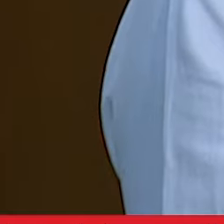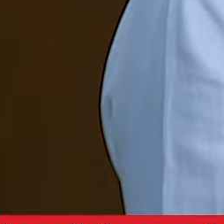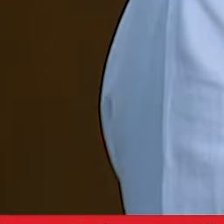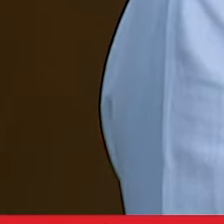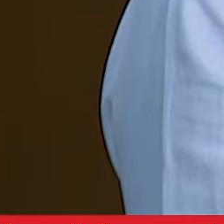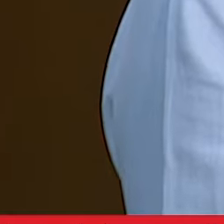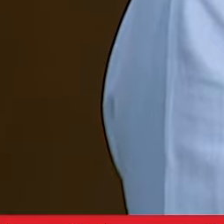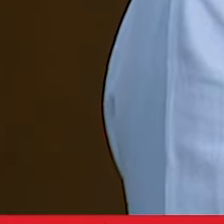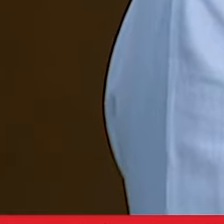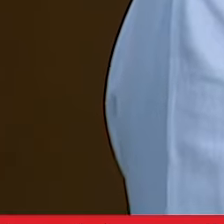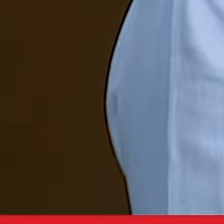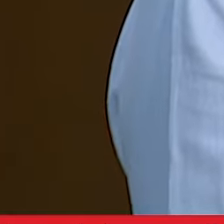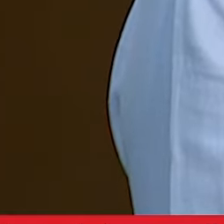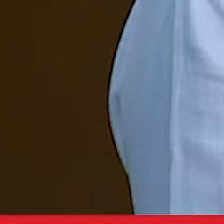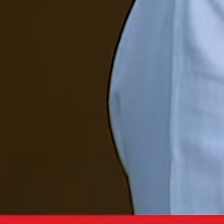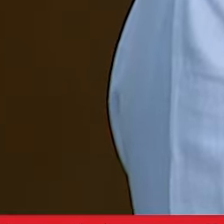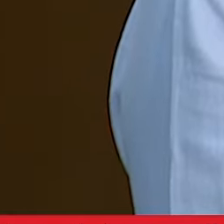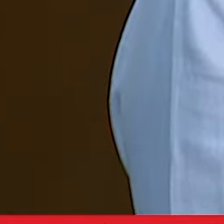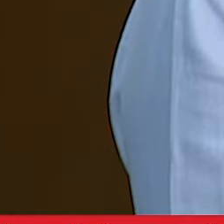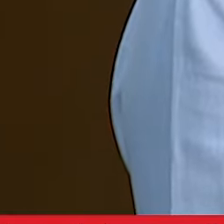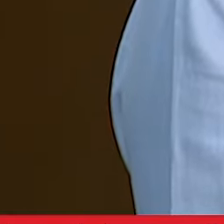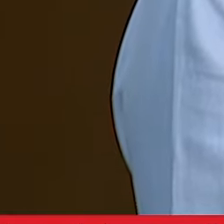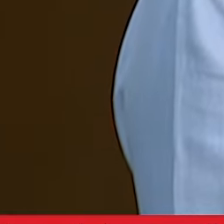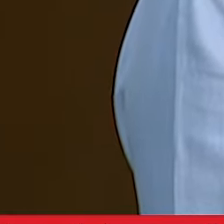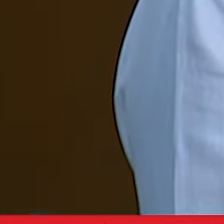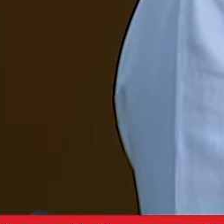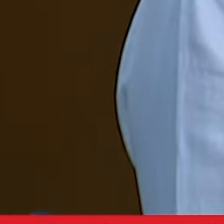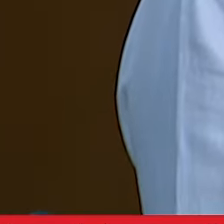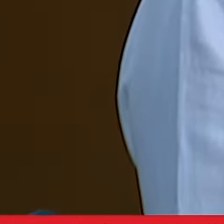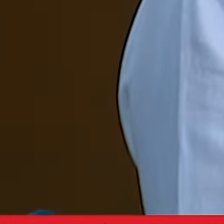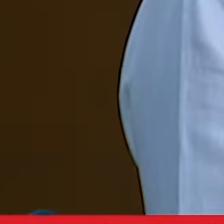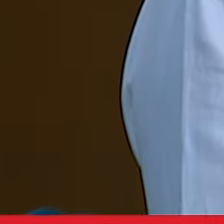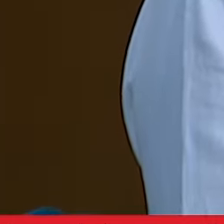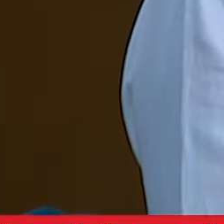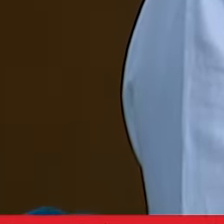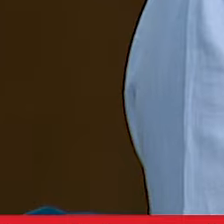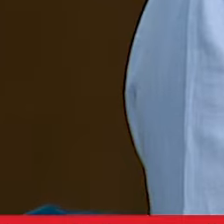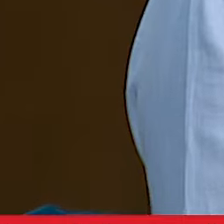والله على كل شيء